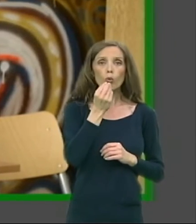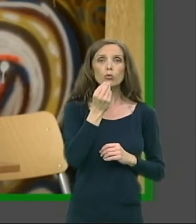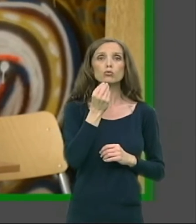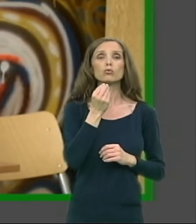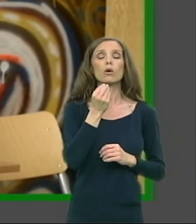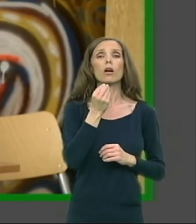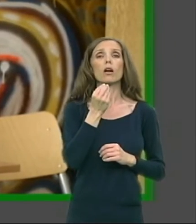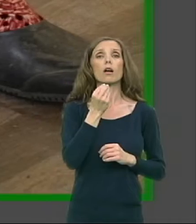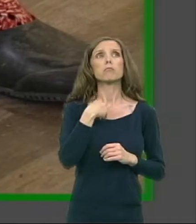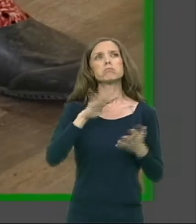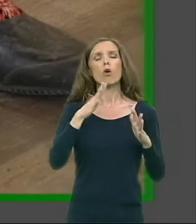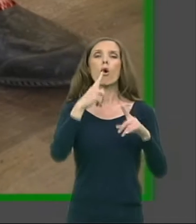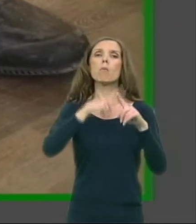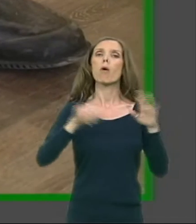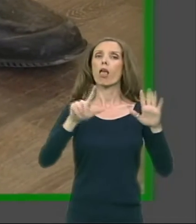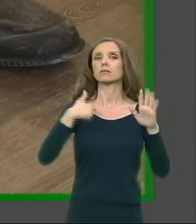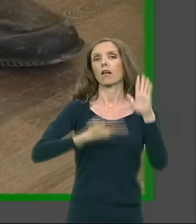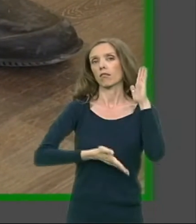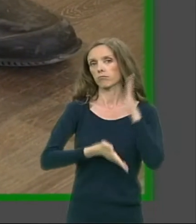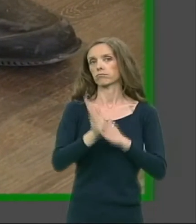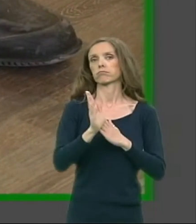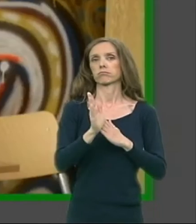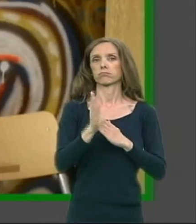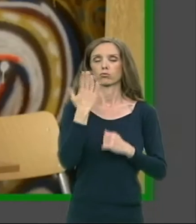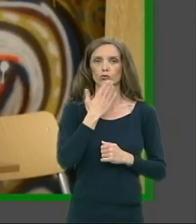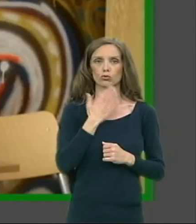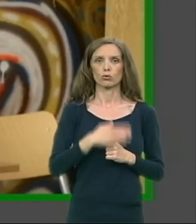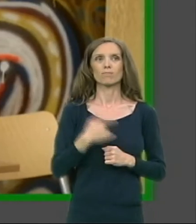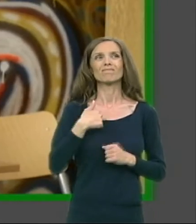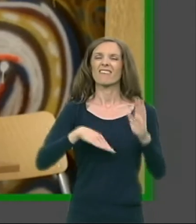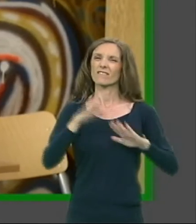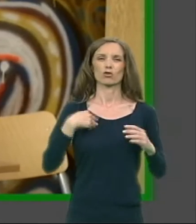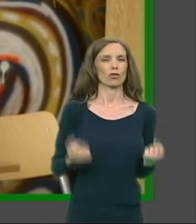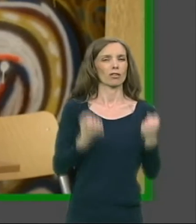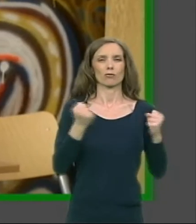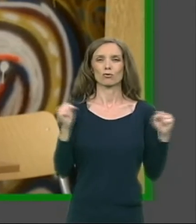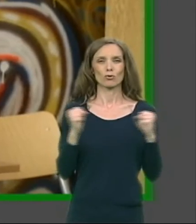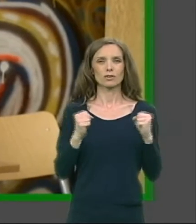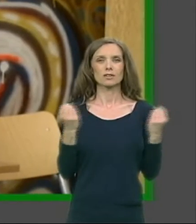6:30 krećem. Meni je teže zimi, zato što je jako hladno i